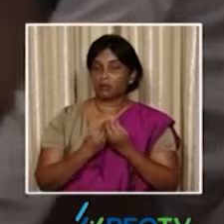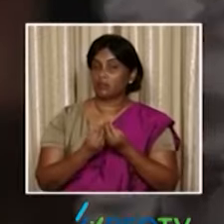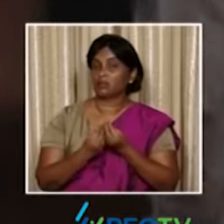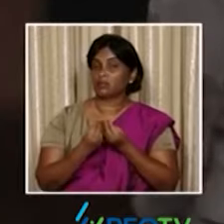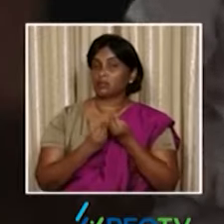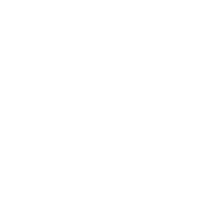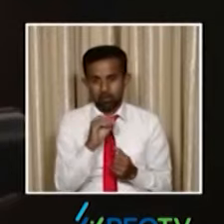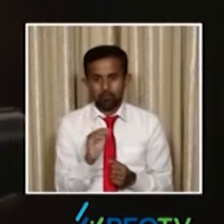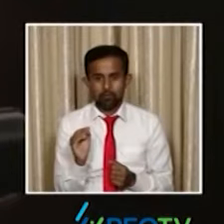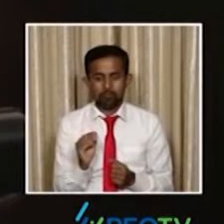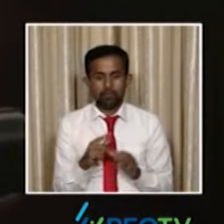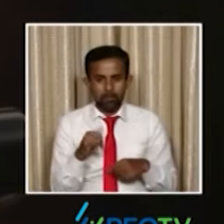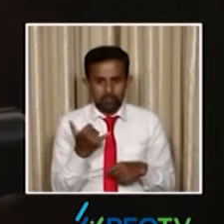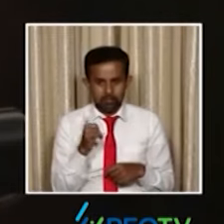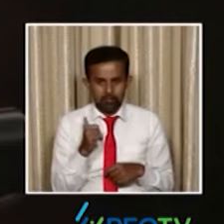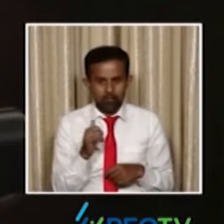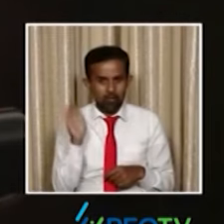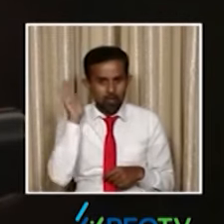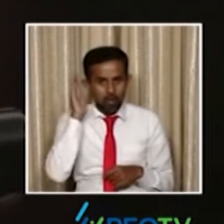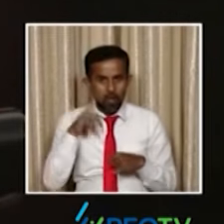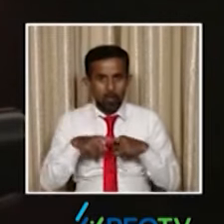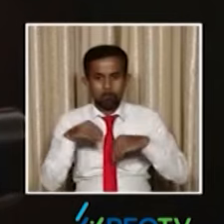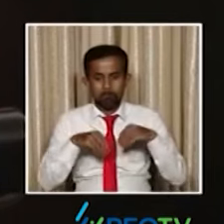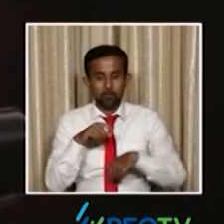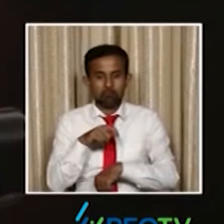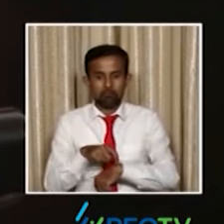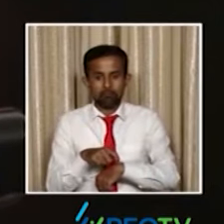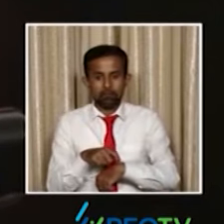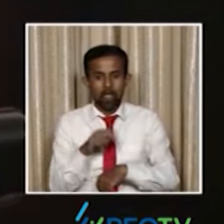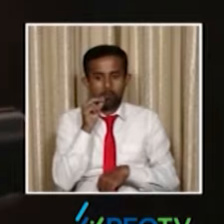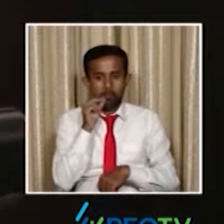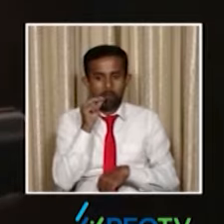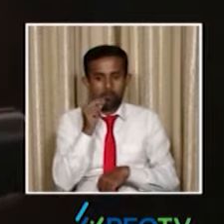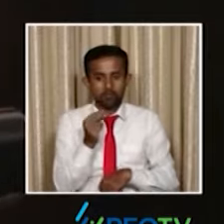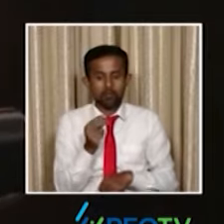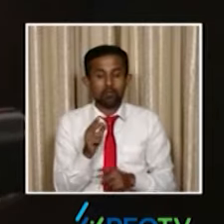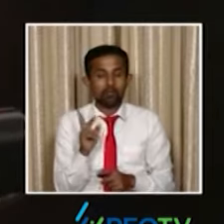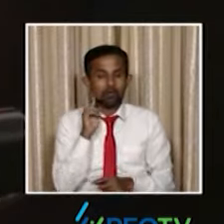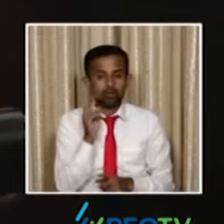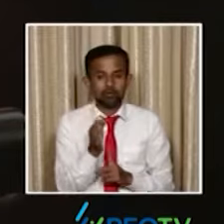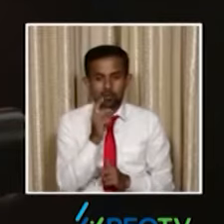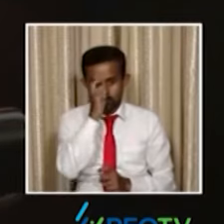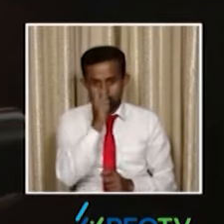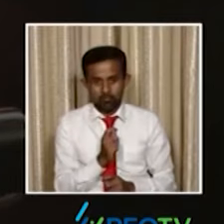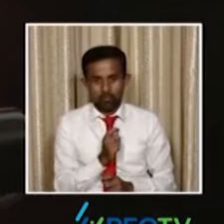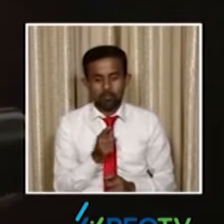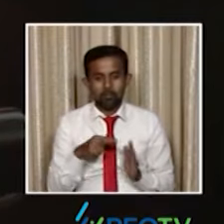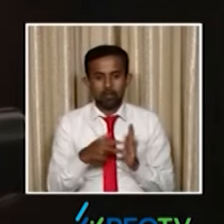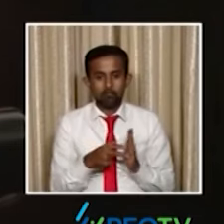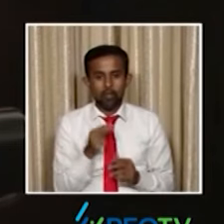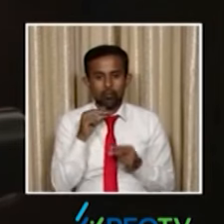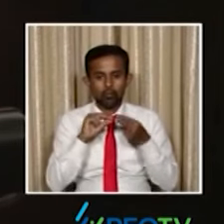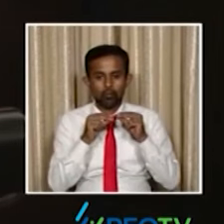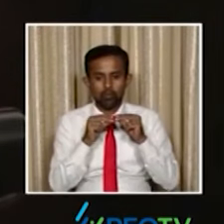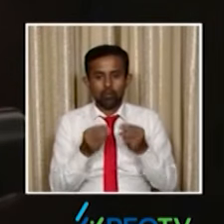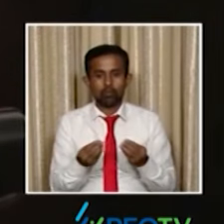දෙන්න පුළුවන්ද? අප්‍රේල් මාසේ මැතිවරණ කාලයට හපහපා ඉන්න රනිල් වික්‍රමසිංහ ජනාධිපතිතුමා මේ අයවැයෙන් ටොපියක්